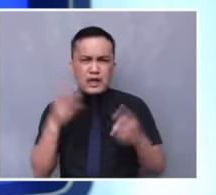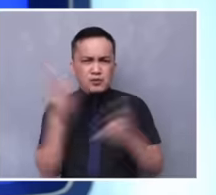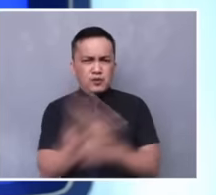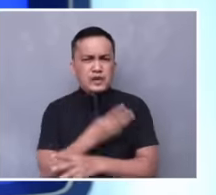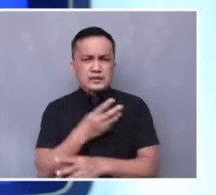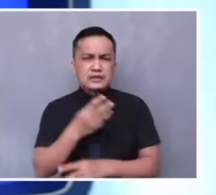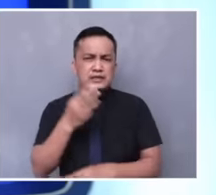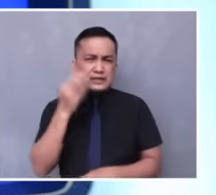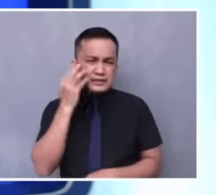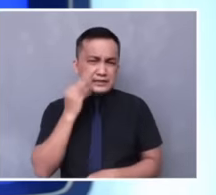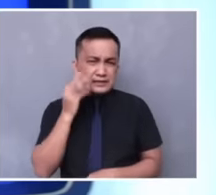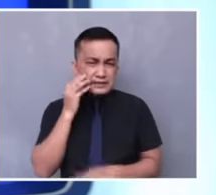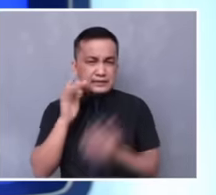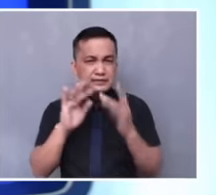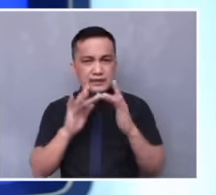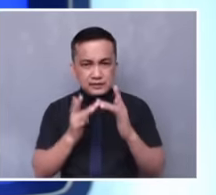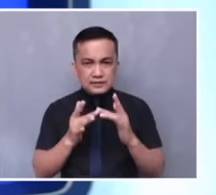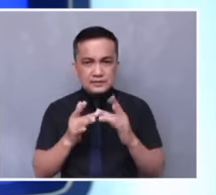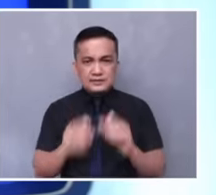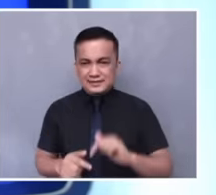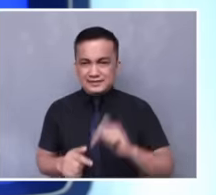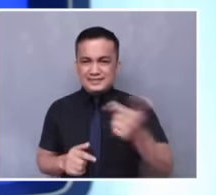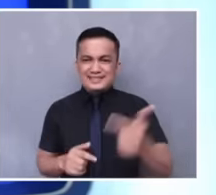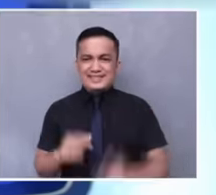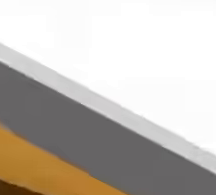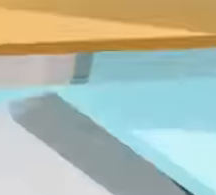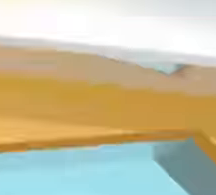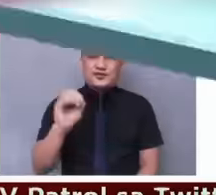social media. Nagpapatrol, Mario Dumawal.